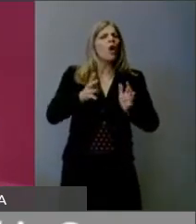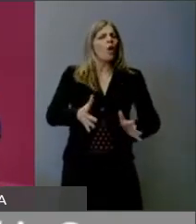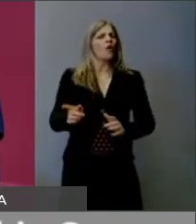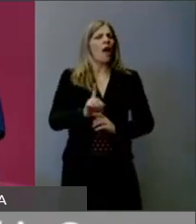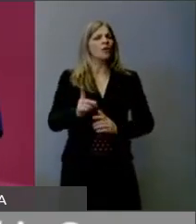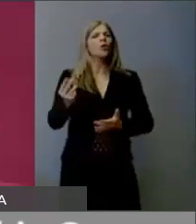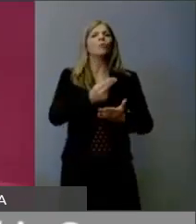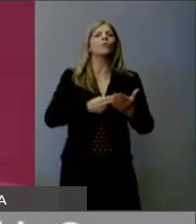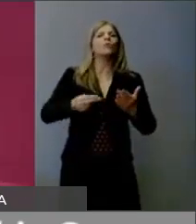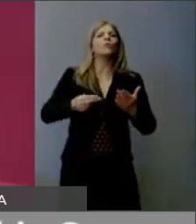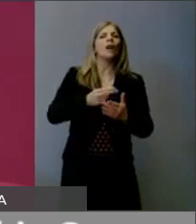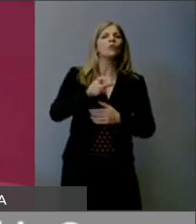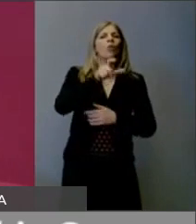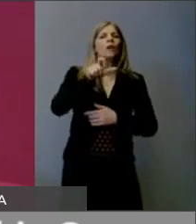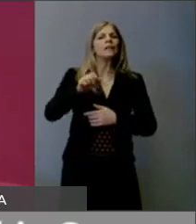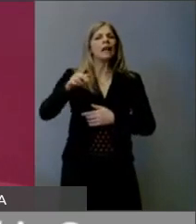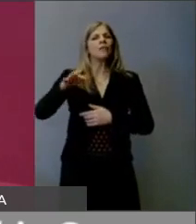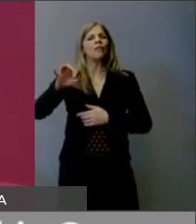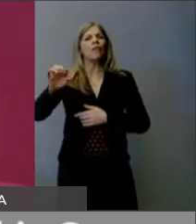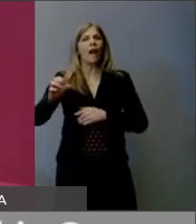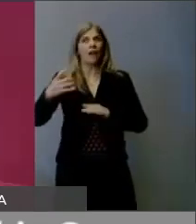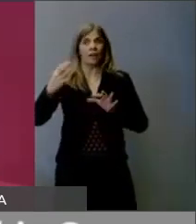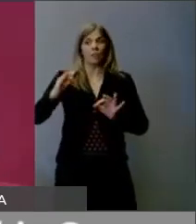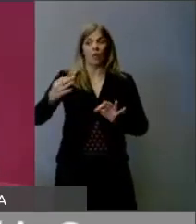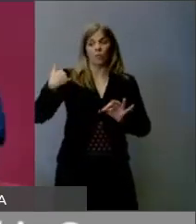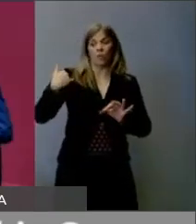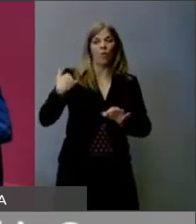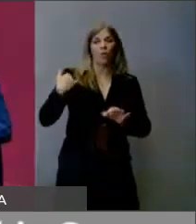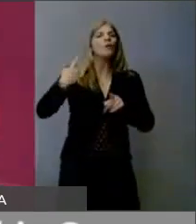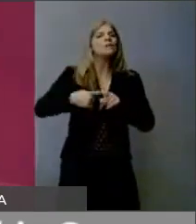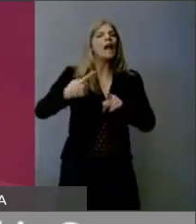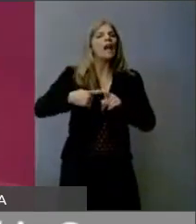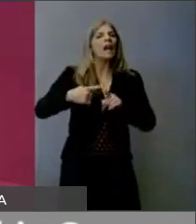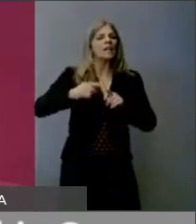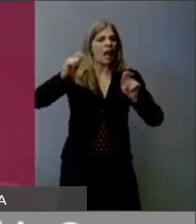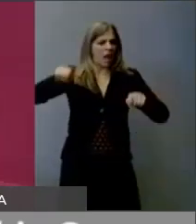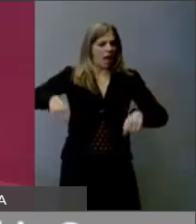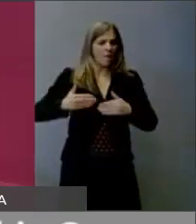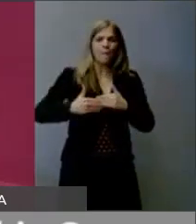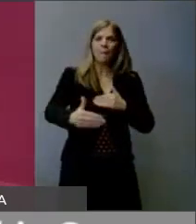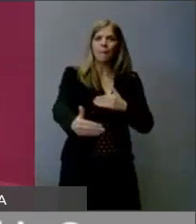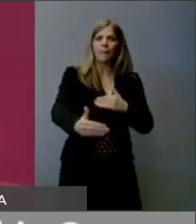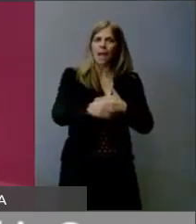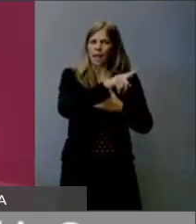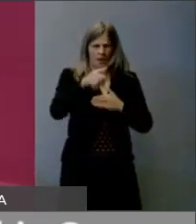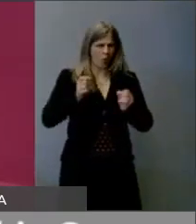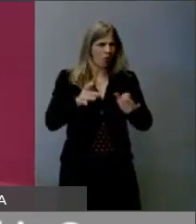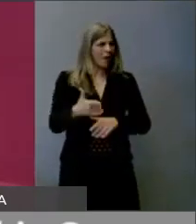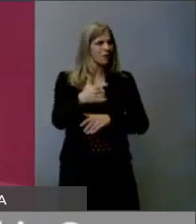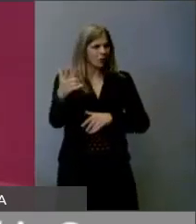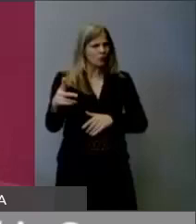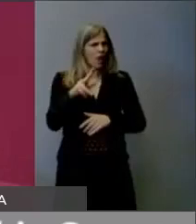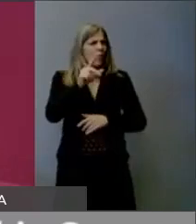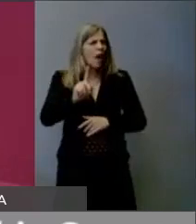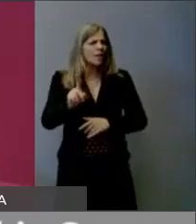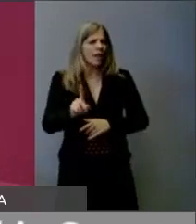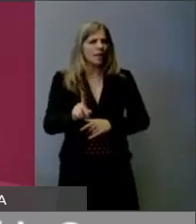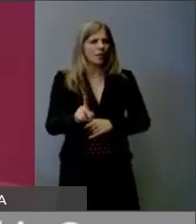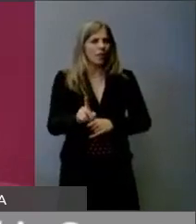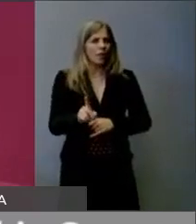e consegnato al comune risale a metà settembre. Non avete avuto il coraggio di dire che è già